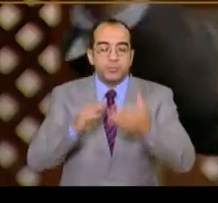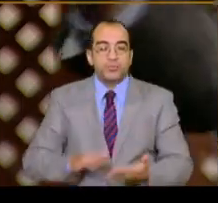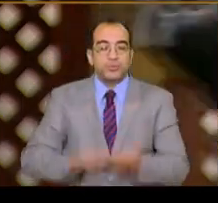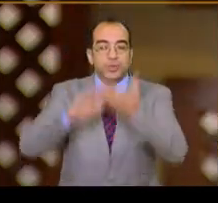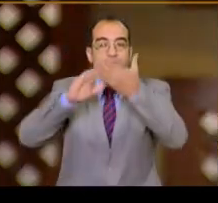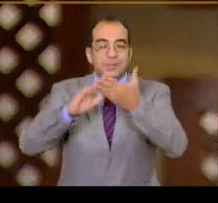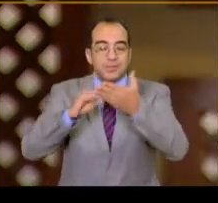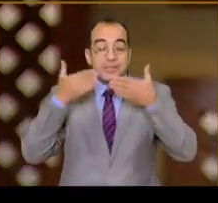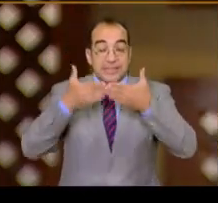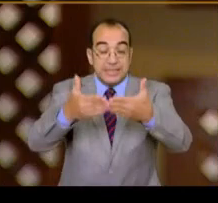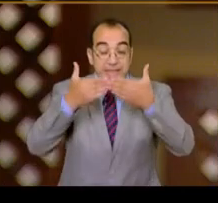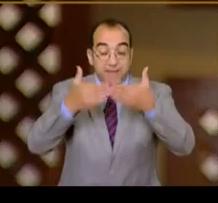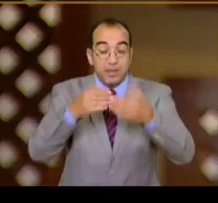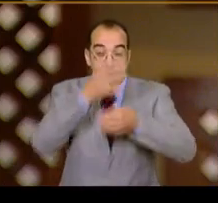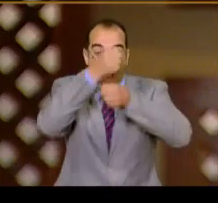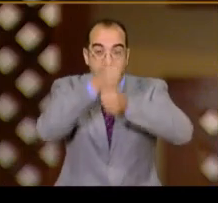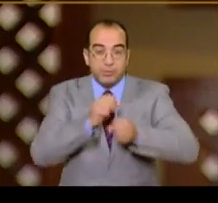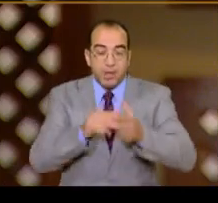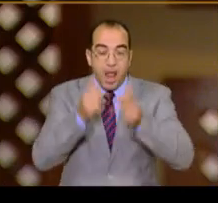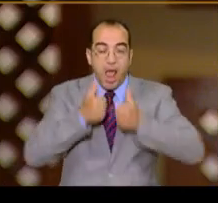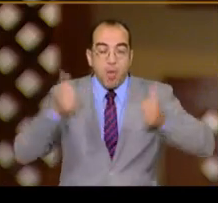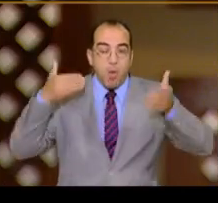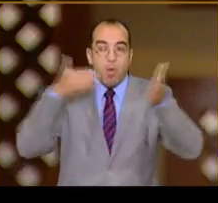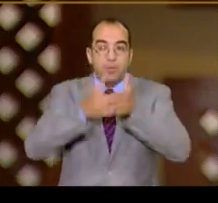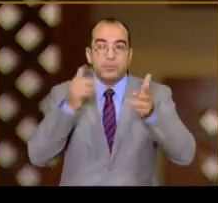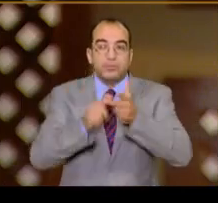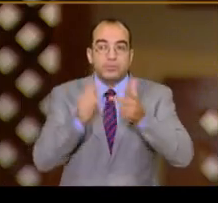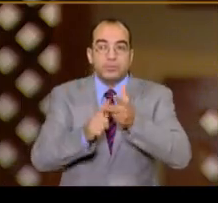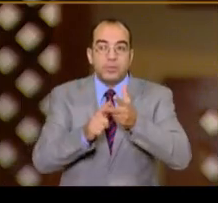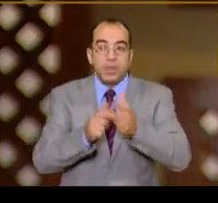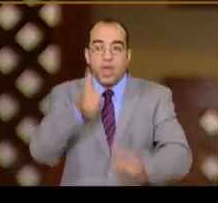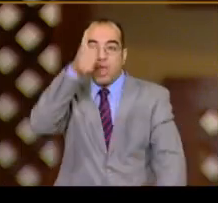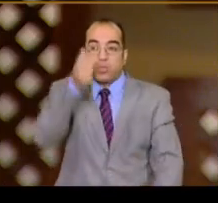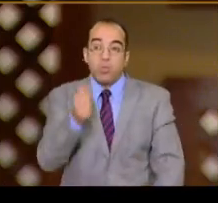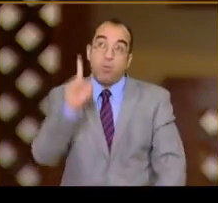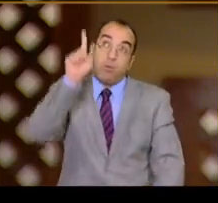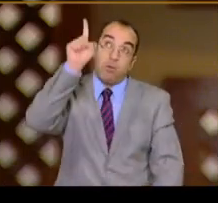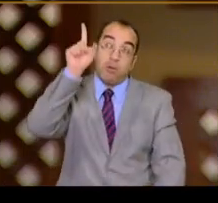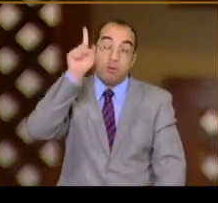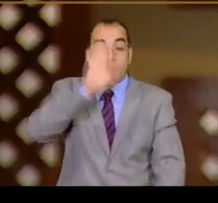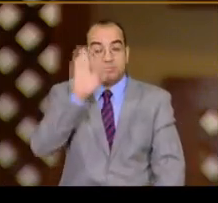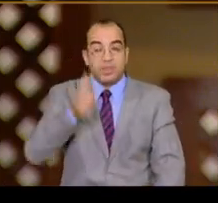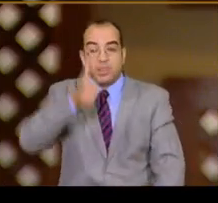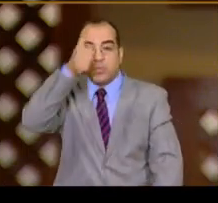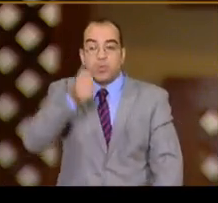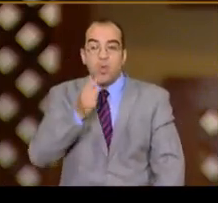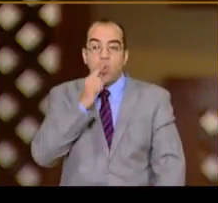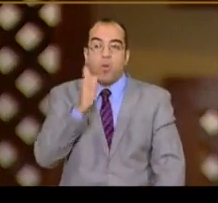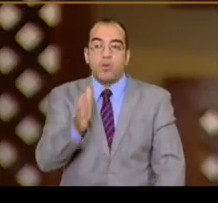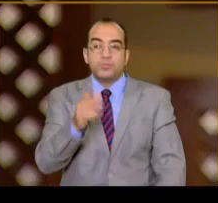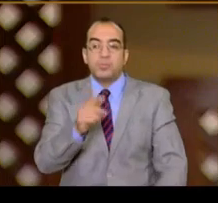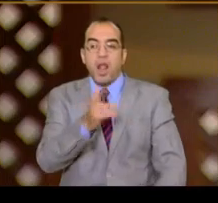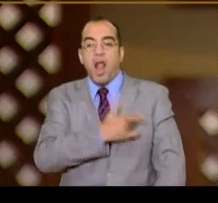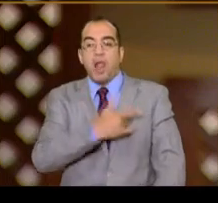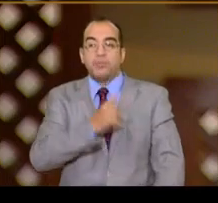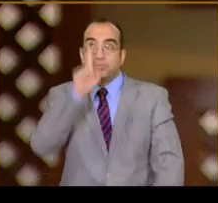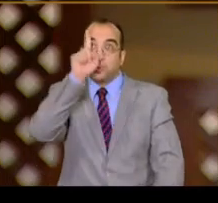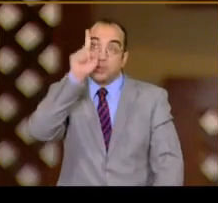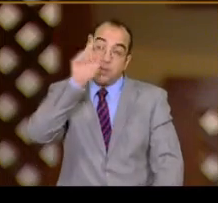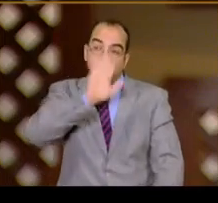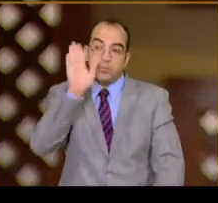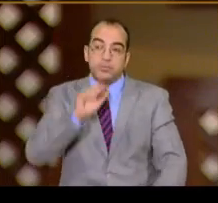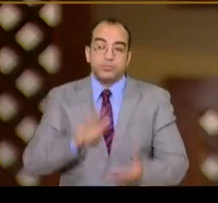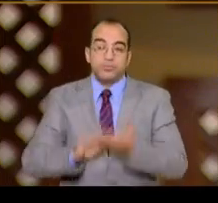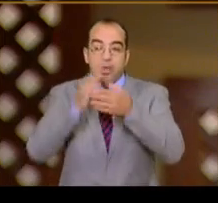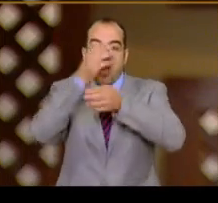فلقمة فينت نجاتك دنيا واخره التوكل على الله لعلك تنجو